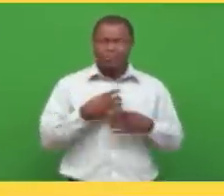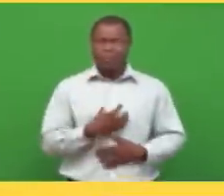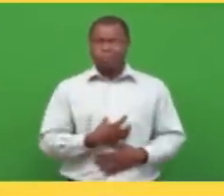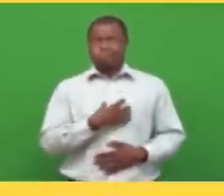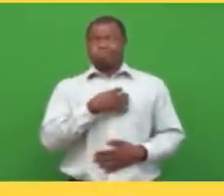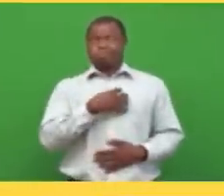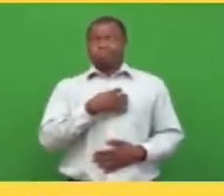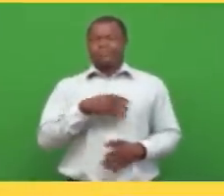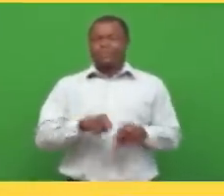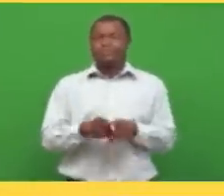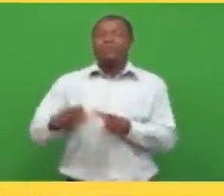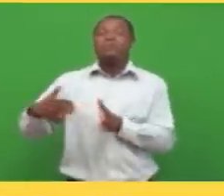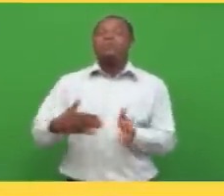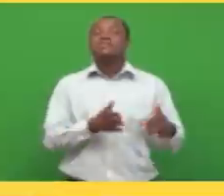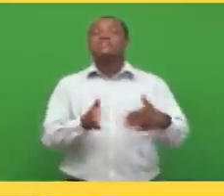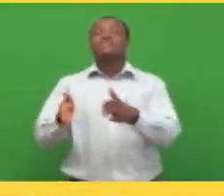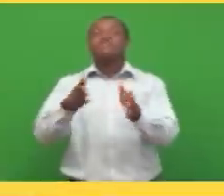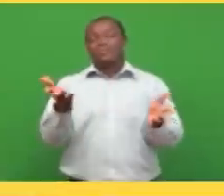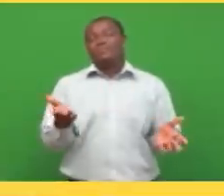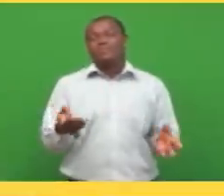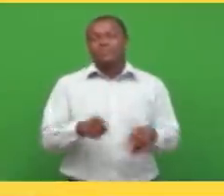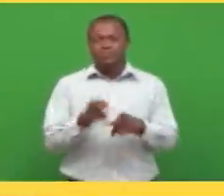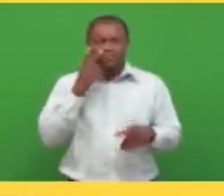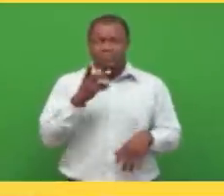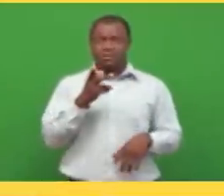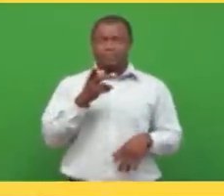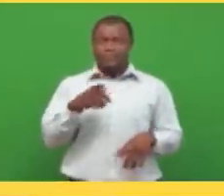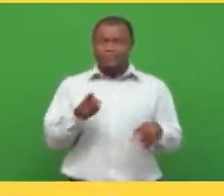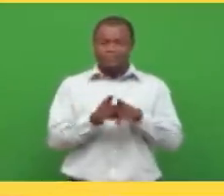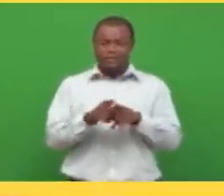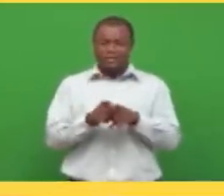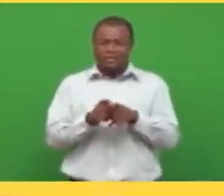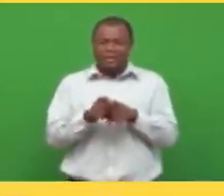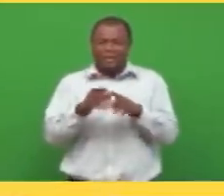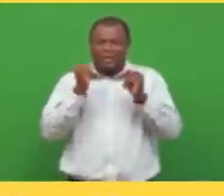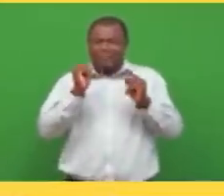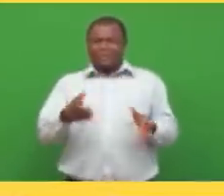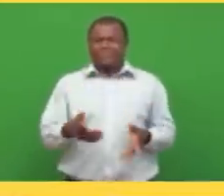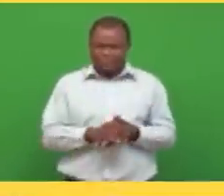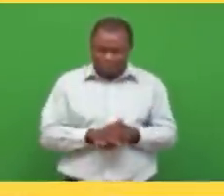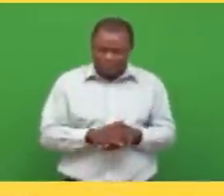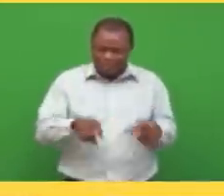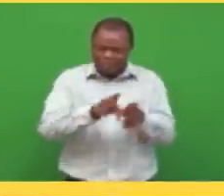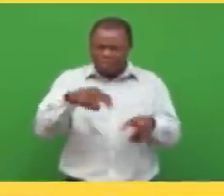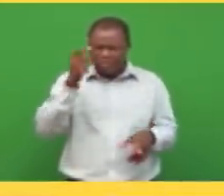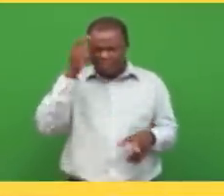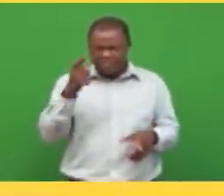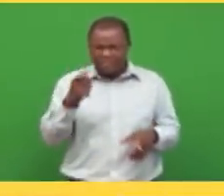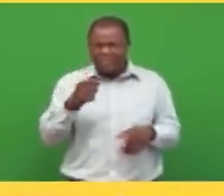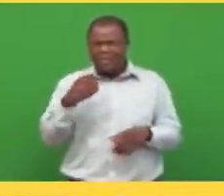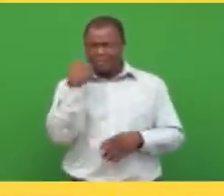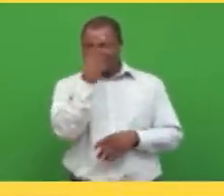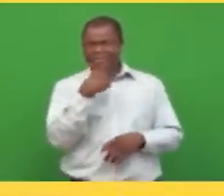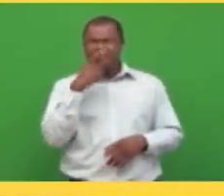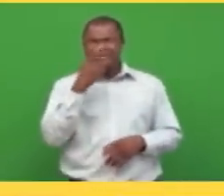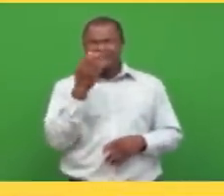hwatora mombe hwatora matanda Wabona kuti pano dzimondiri yachatsuka sechiringa zuva chenyamai. Unotoona wega signature kumese